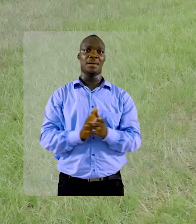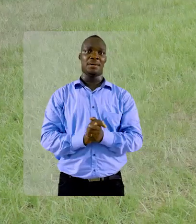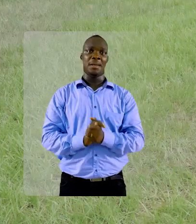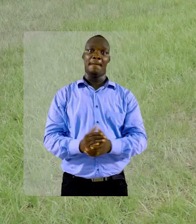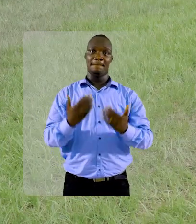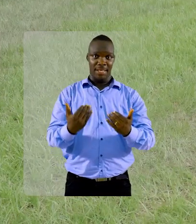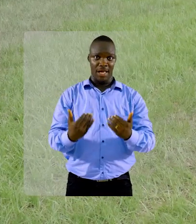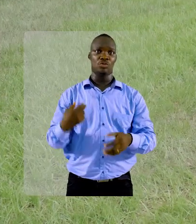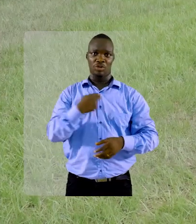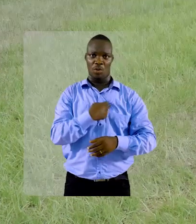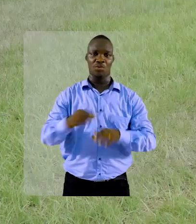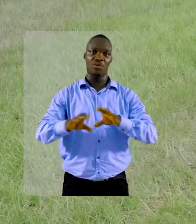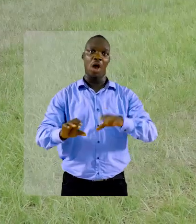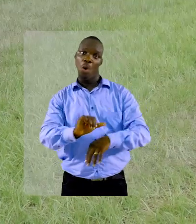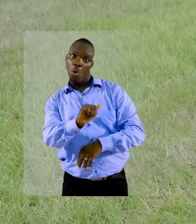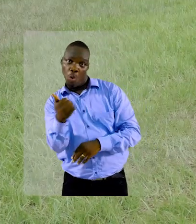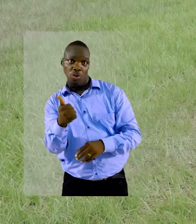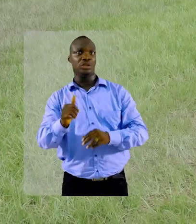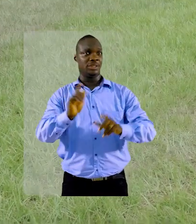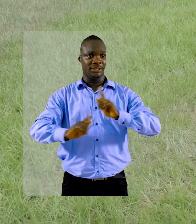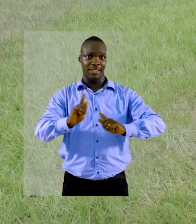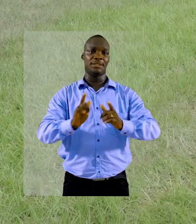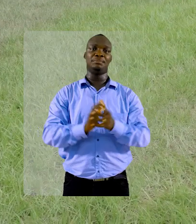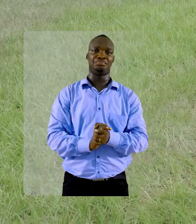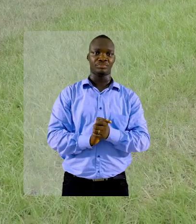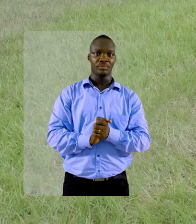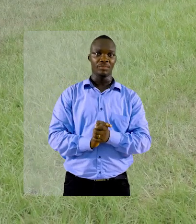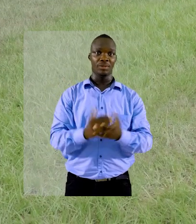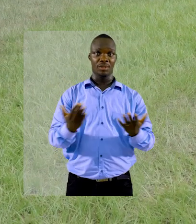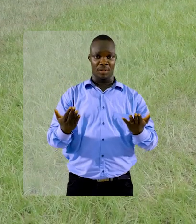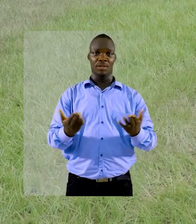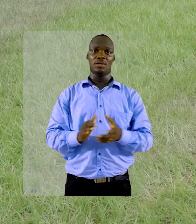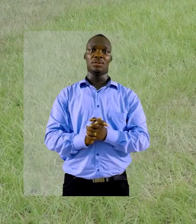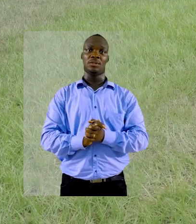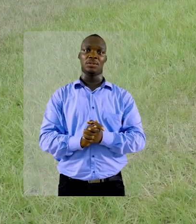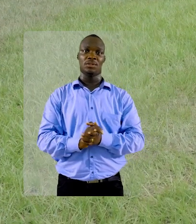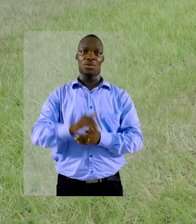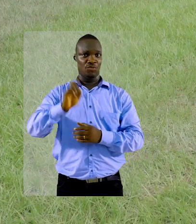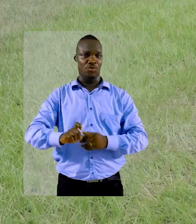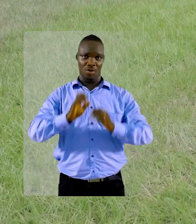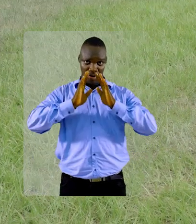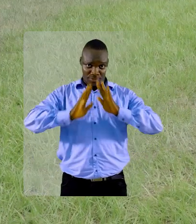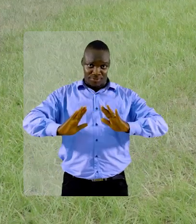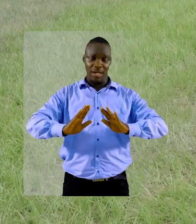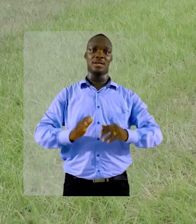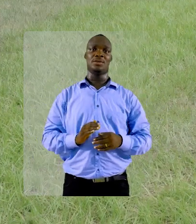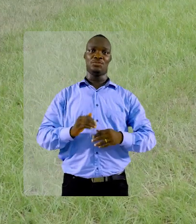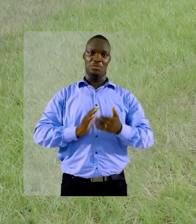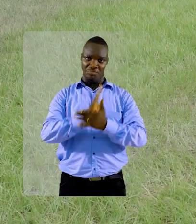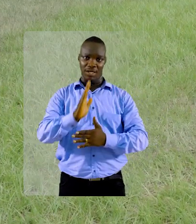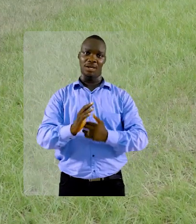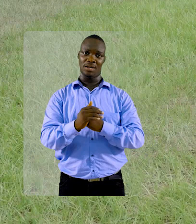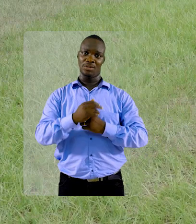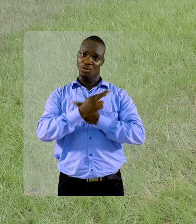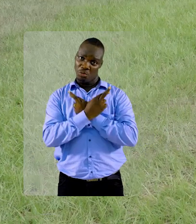déplacement latéral. On cherche à toucher. Là, on fait 5, vous soufflez. Et encore 5.